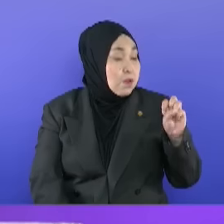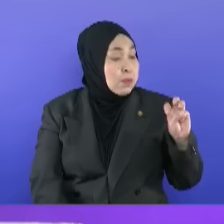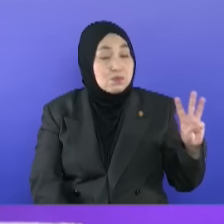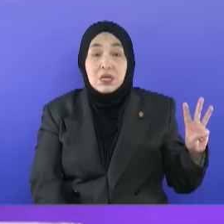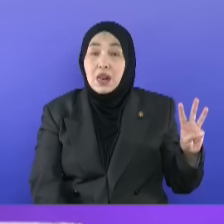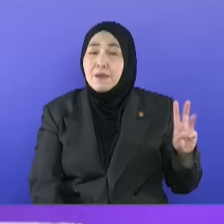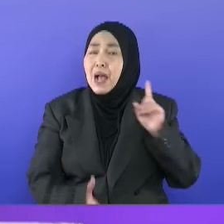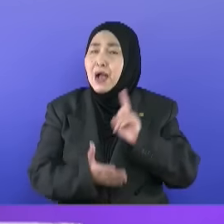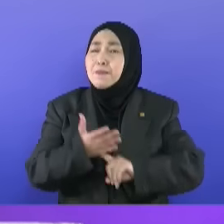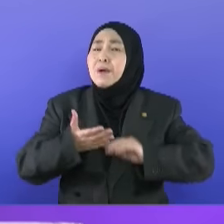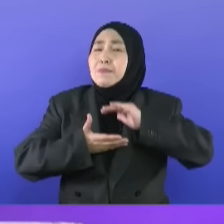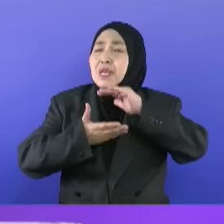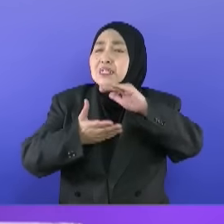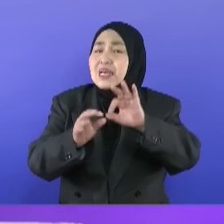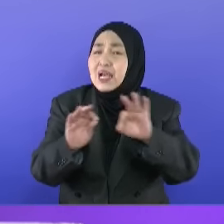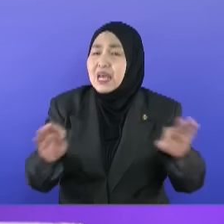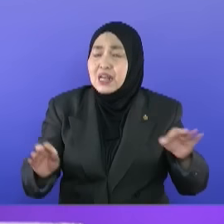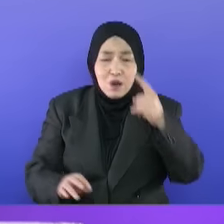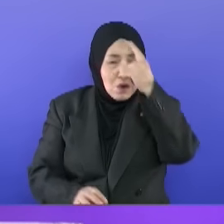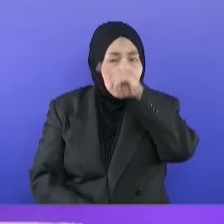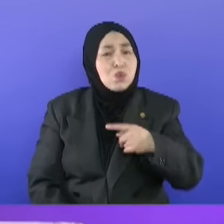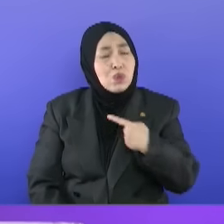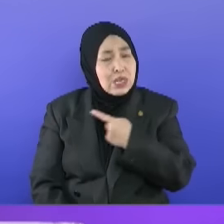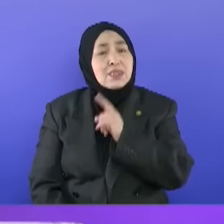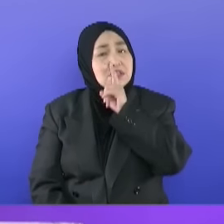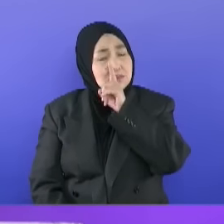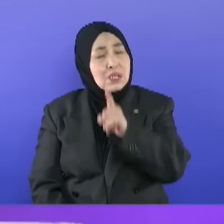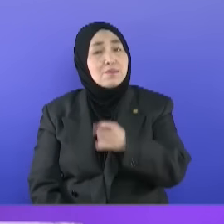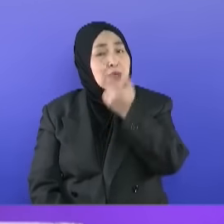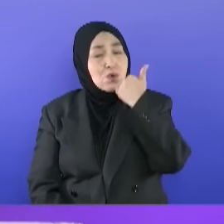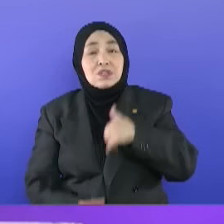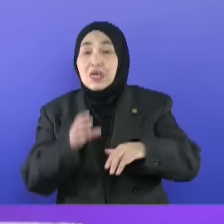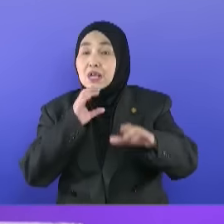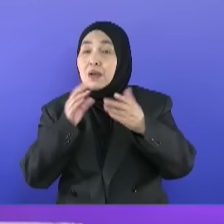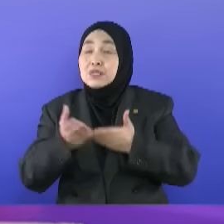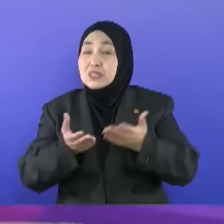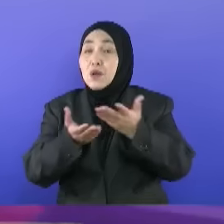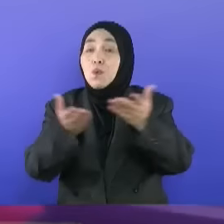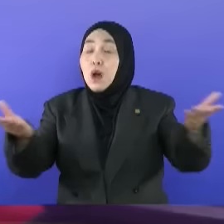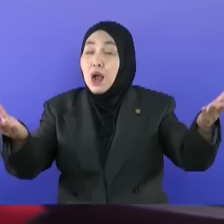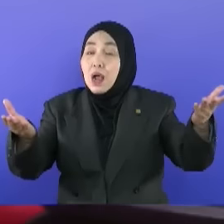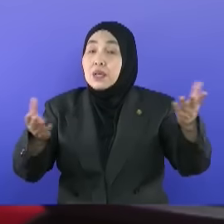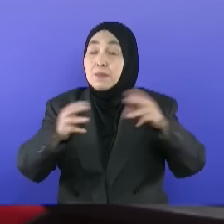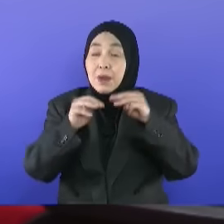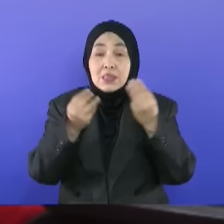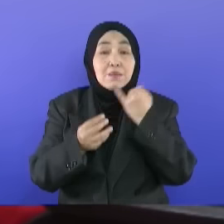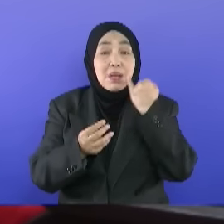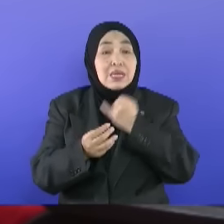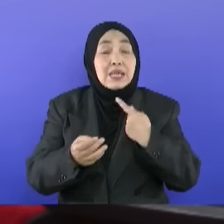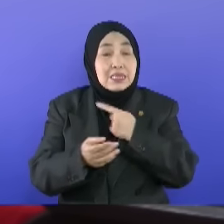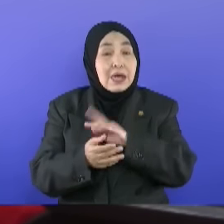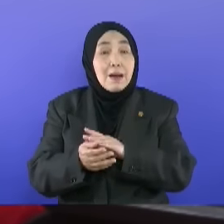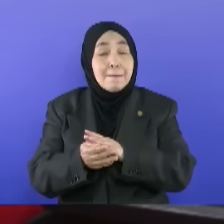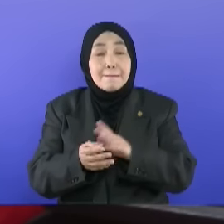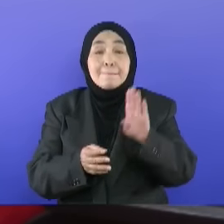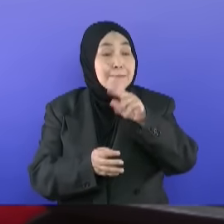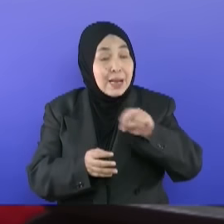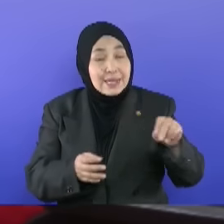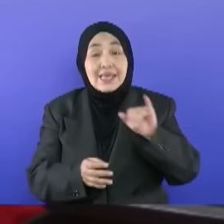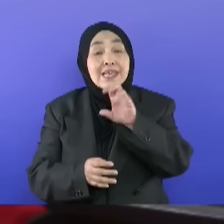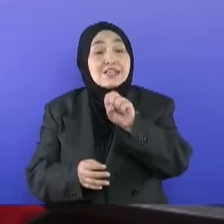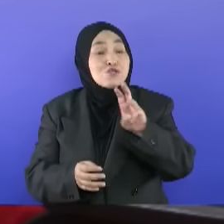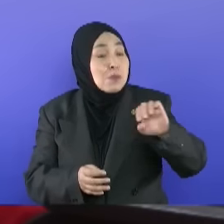Jadi apa mesej aa ayat ini untuk kita sebenarnya ustaz? Ya. Pasal cakap kat sini ya Bani Israel. Kita ni siapa? Kita Bani Ismail ke?